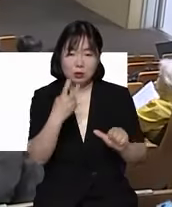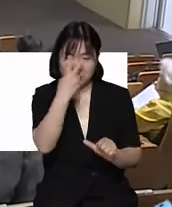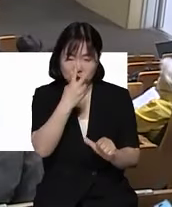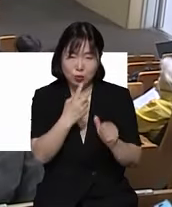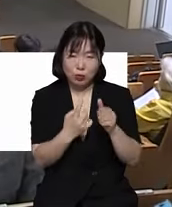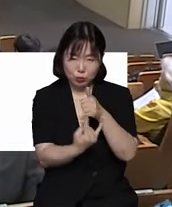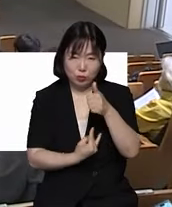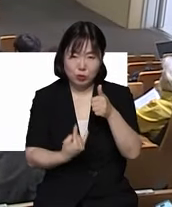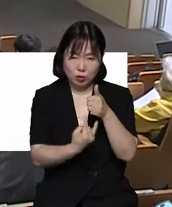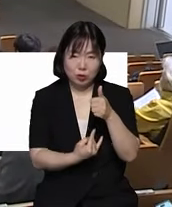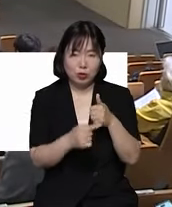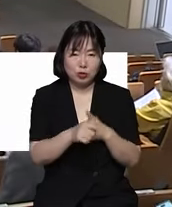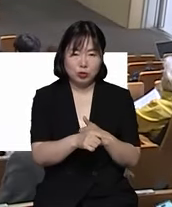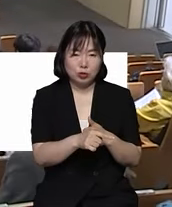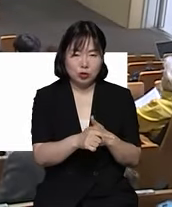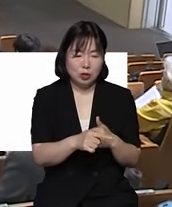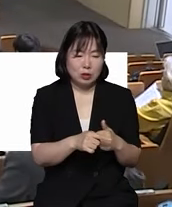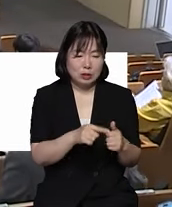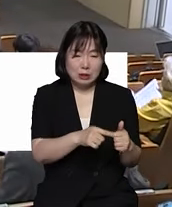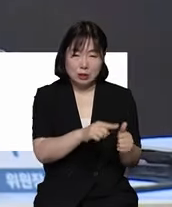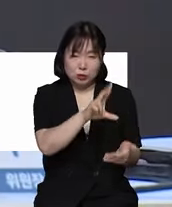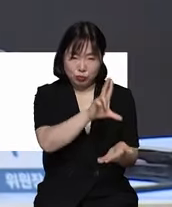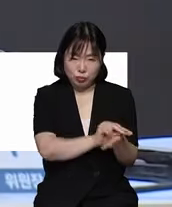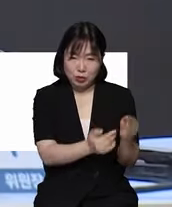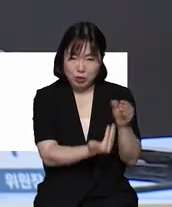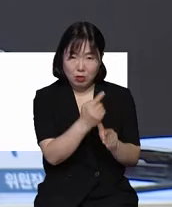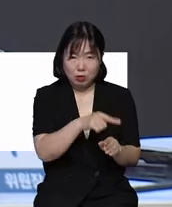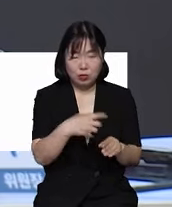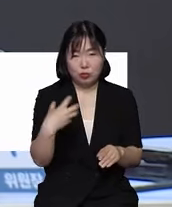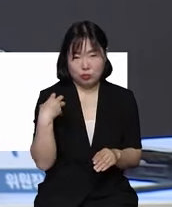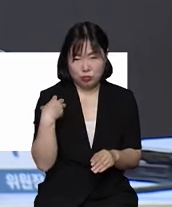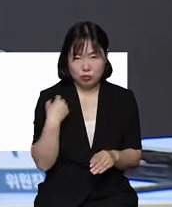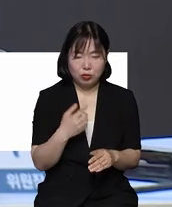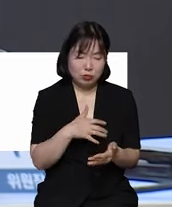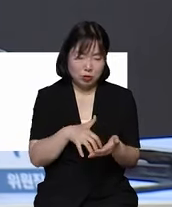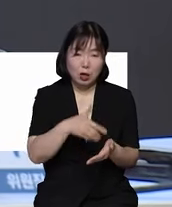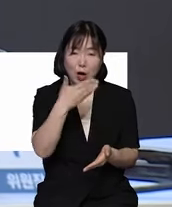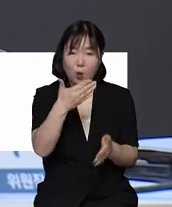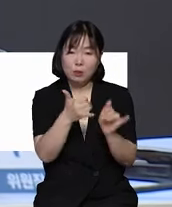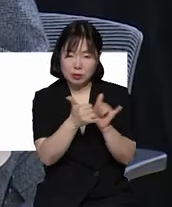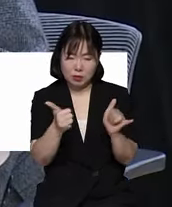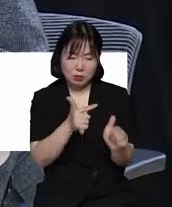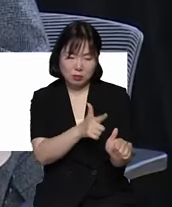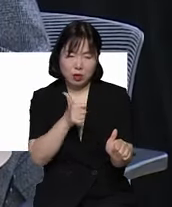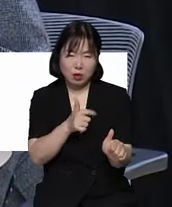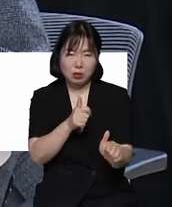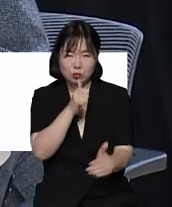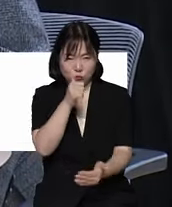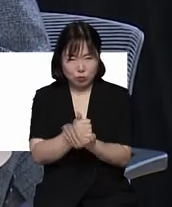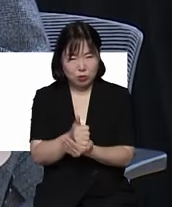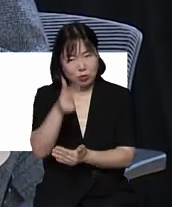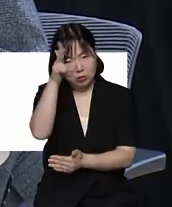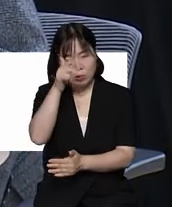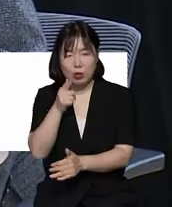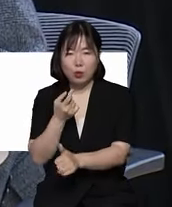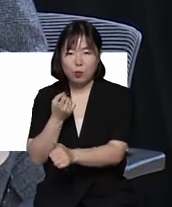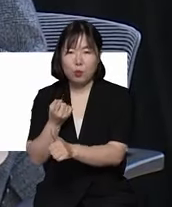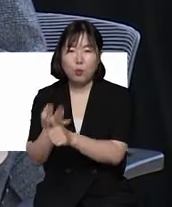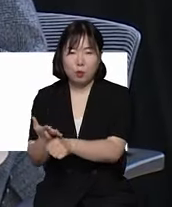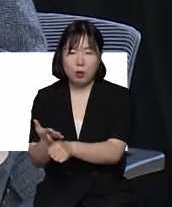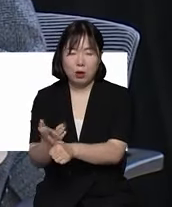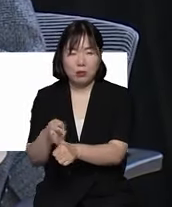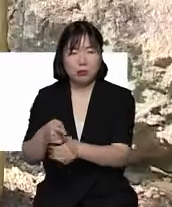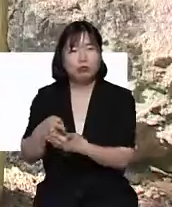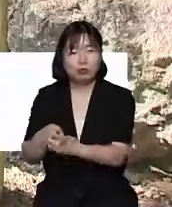송암동 마을 사건의 주범수들과 명을 살인의 혐의로 검찰에 고발하는 방을